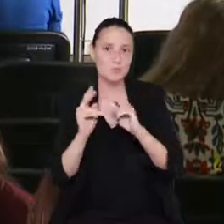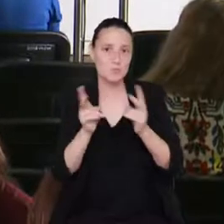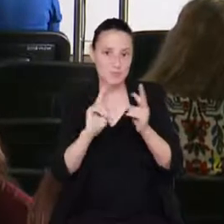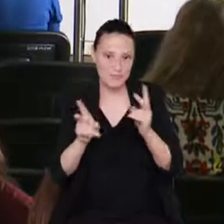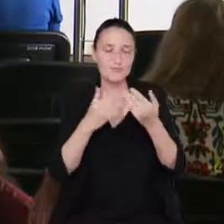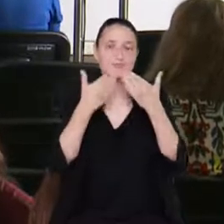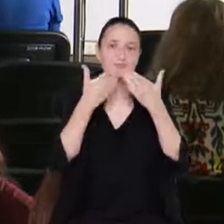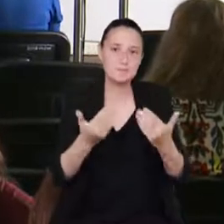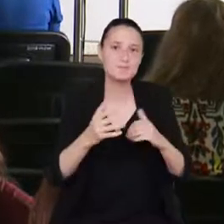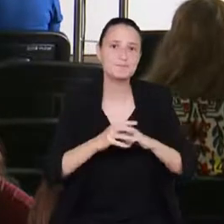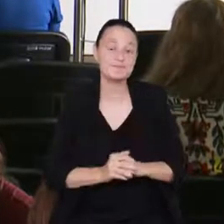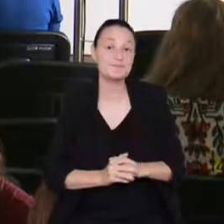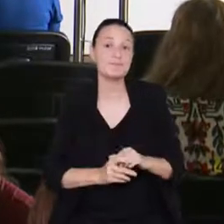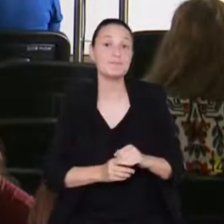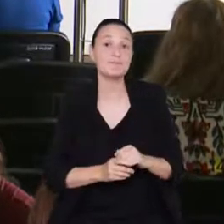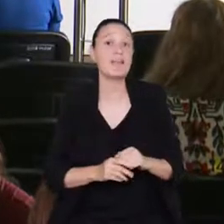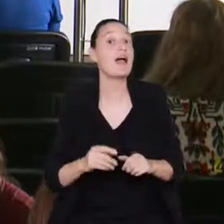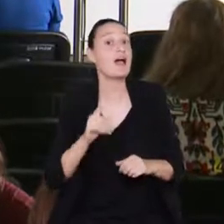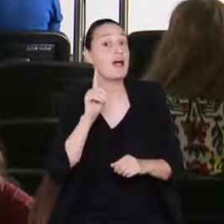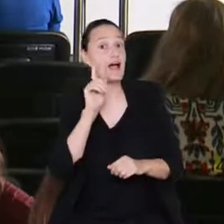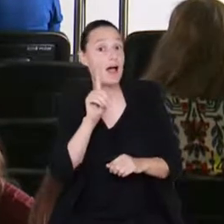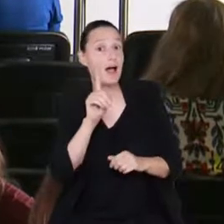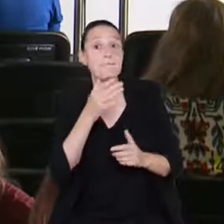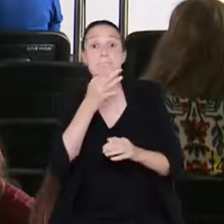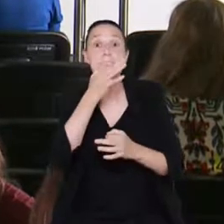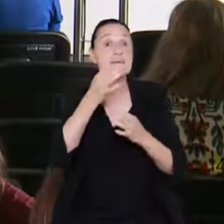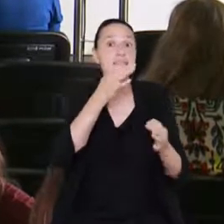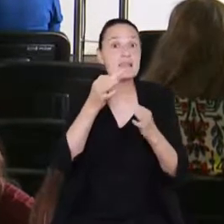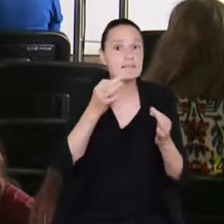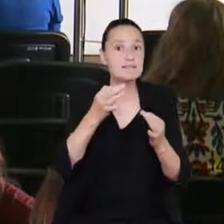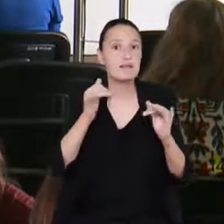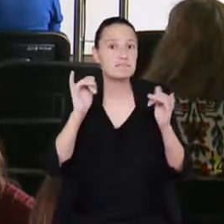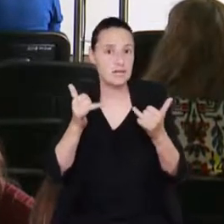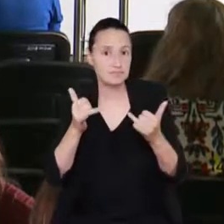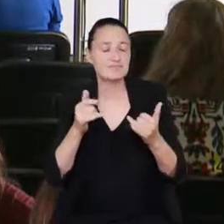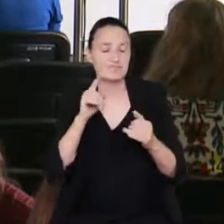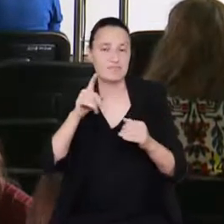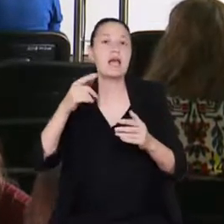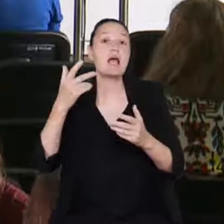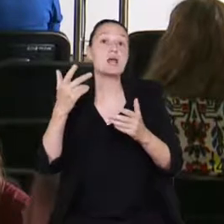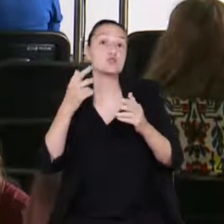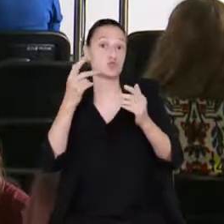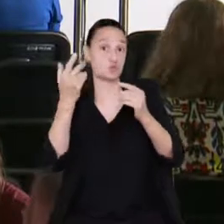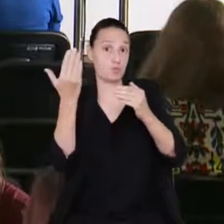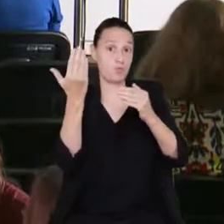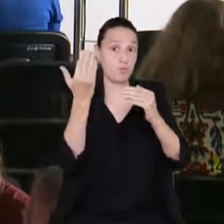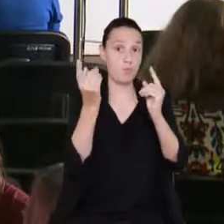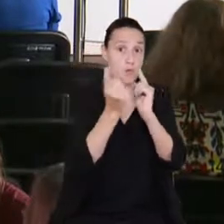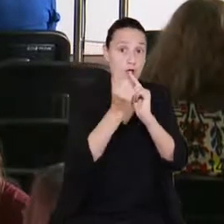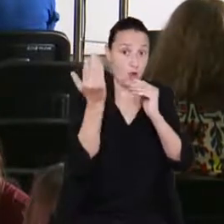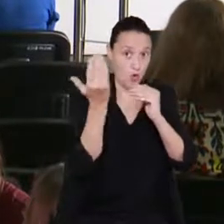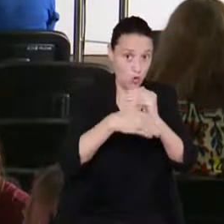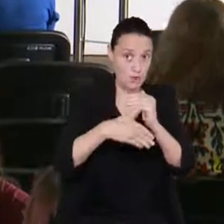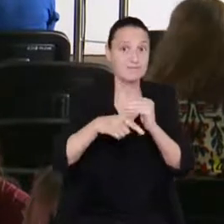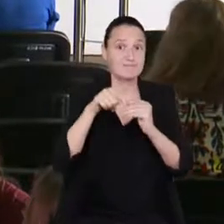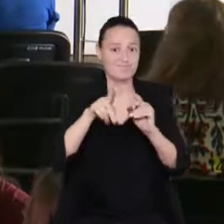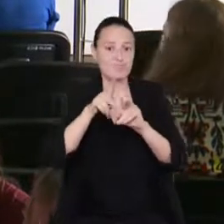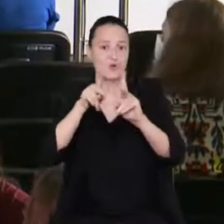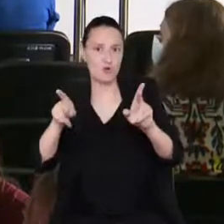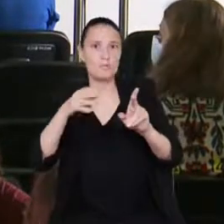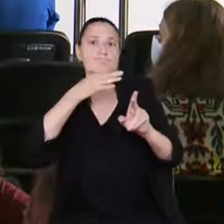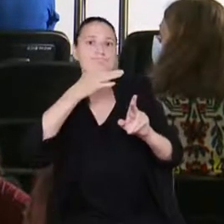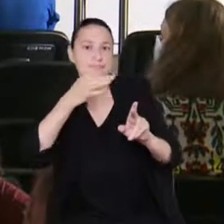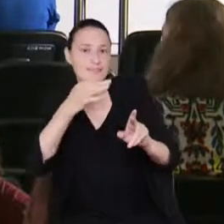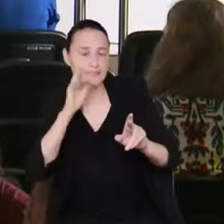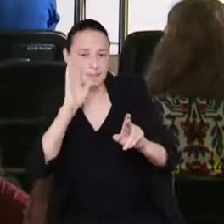Bardzo dziękuję. Jeśli chodzi o zadawanie pytań, będzie taki czas na koniec, kiedy będzie można zadawać pytania naszym